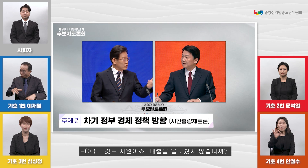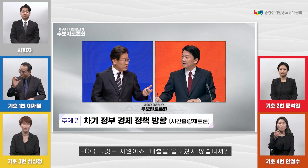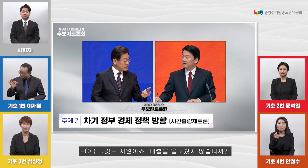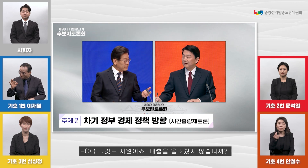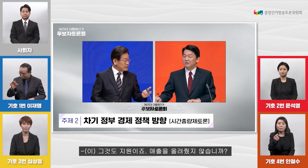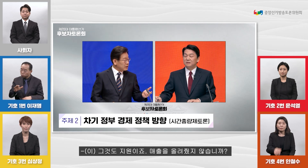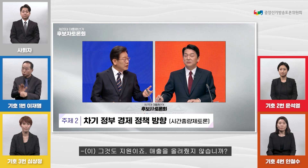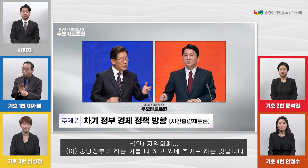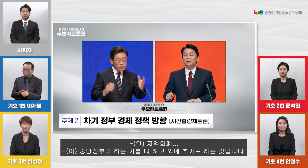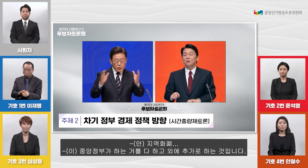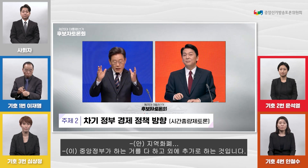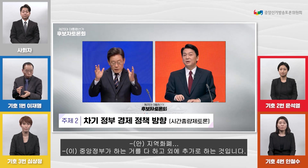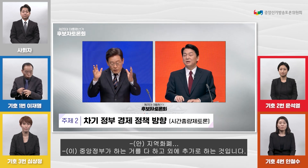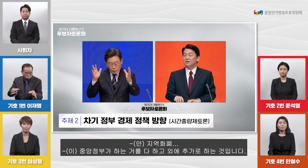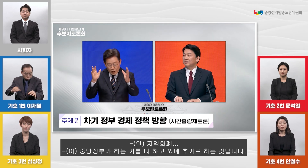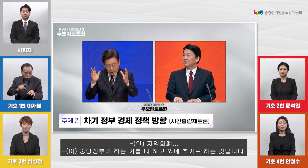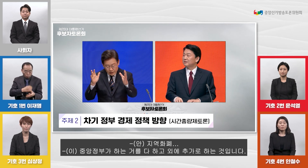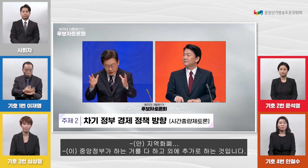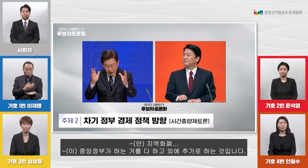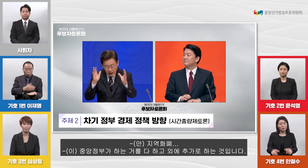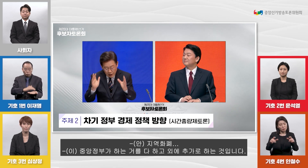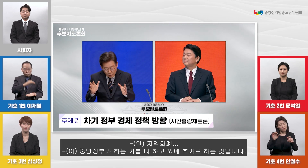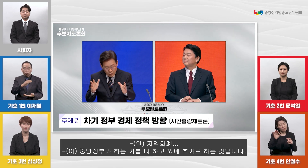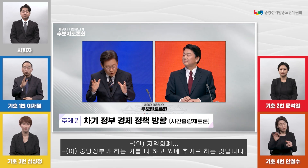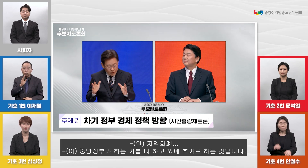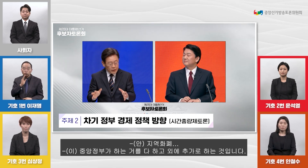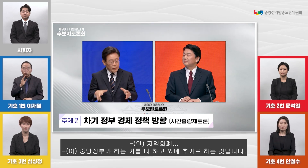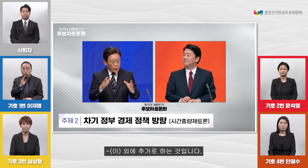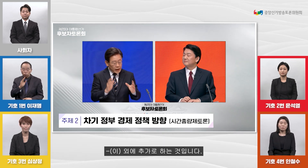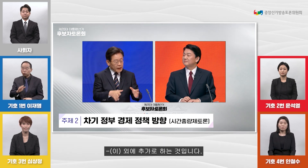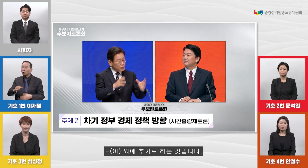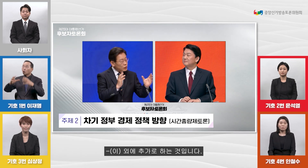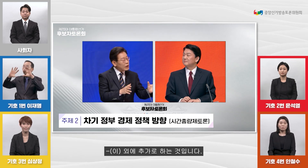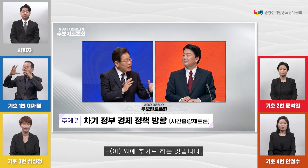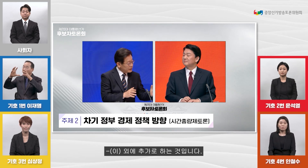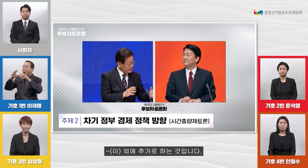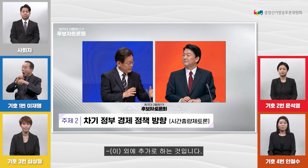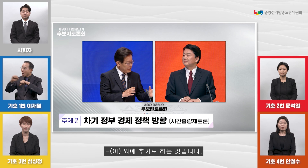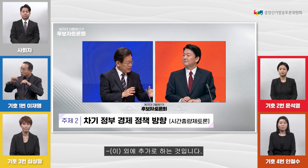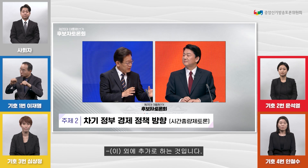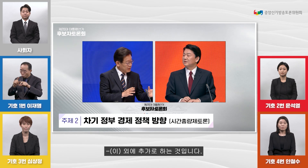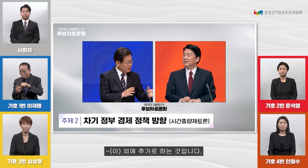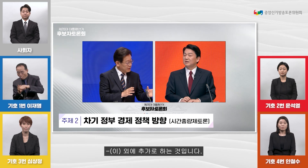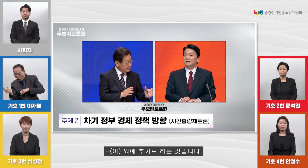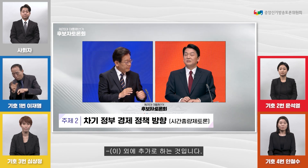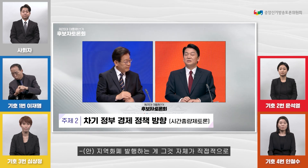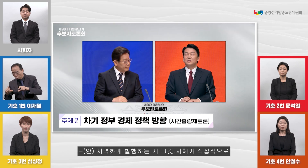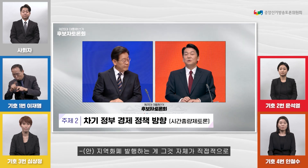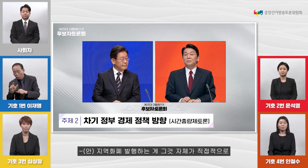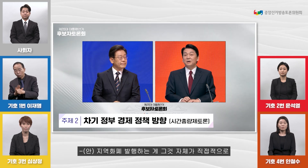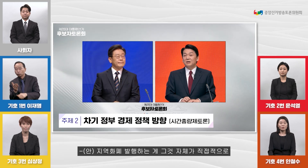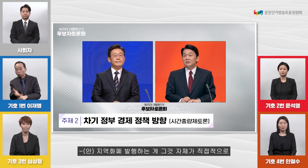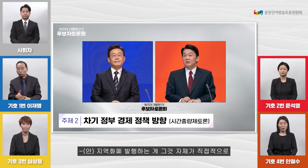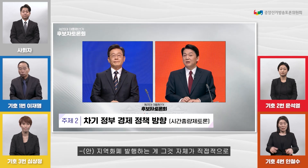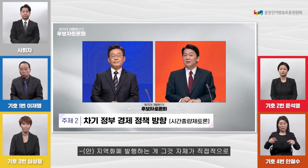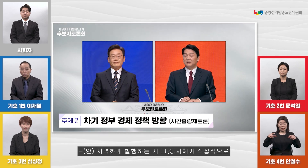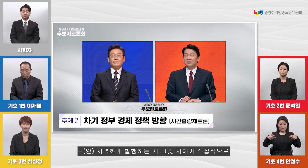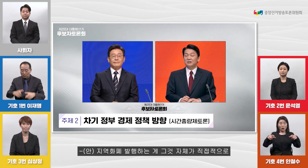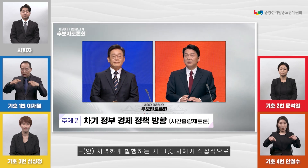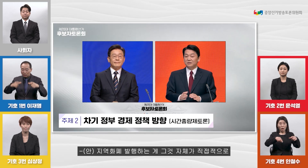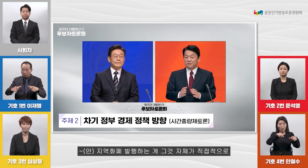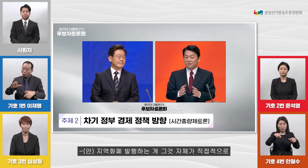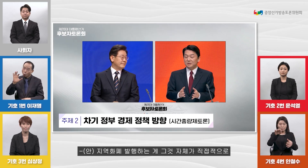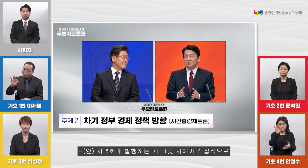매출을 올려줬지 않습니까? 지역화폐- 중앙정부가 하는 거를 다 하고 외에 추가로 한 것입니다. 지역화폐라는